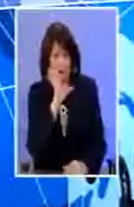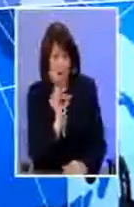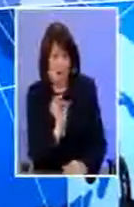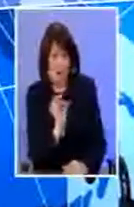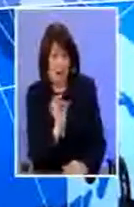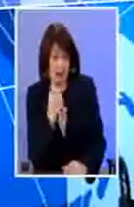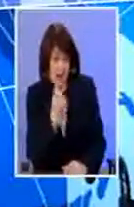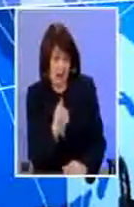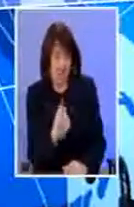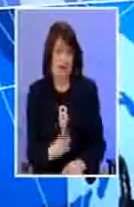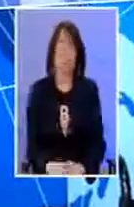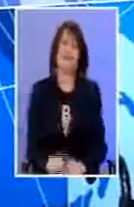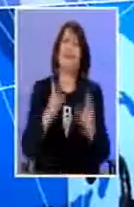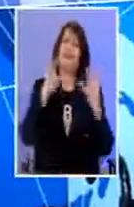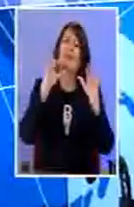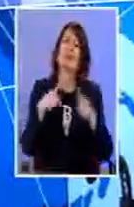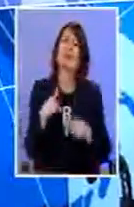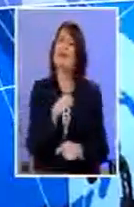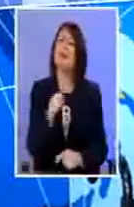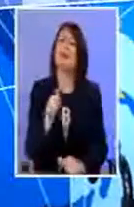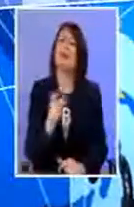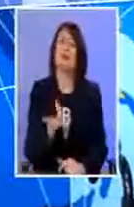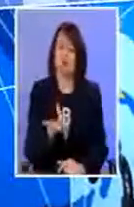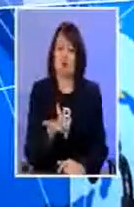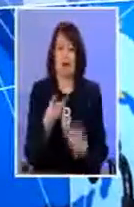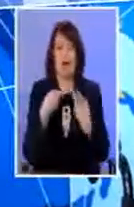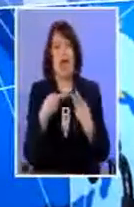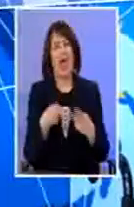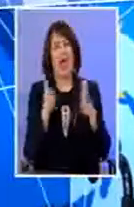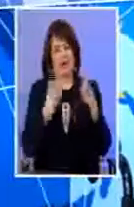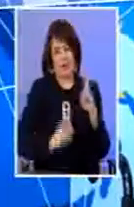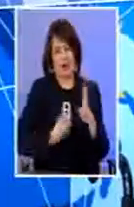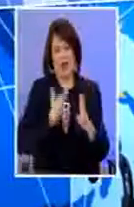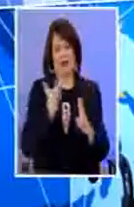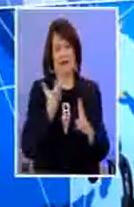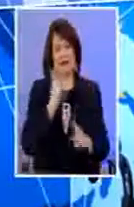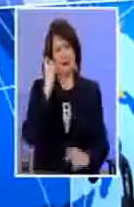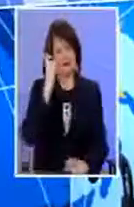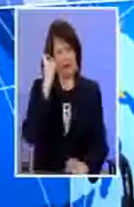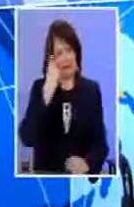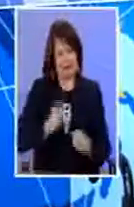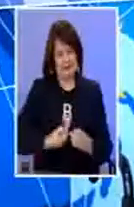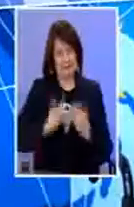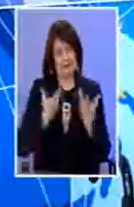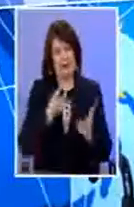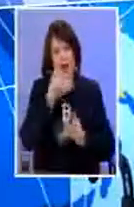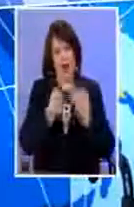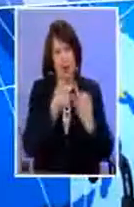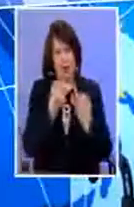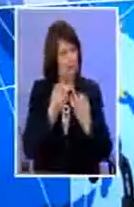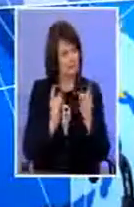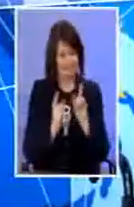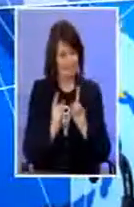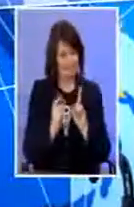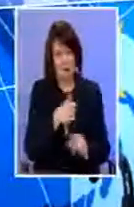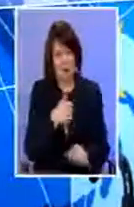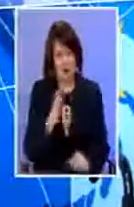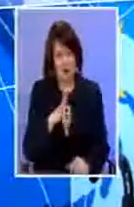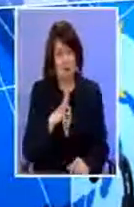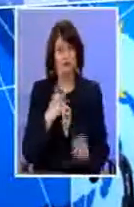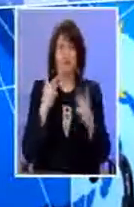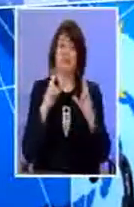στη δημοκρατία δεν είναι μόνο η ελευθερία της έκφρασης, της σκέψης, της έκφρασης, του λόγου κτλ. Η